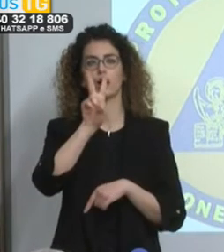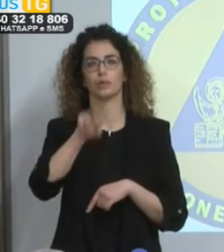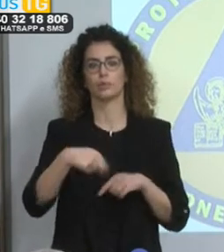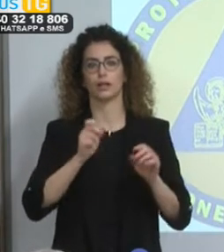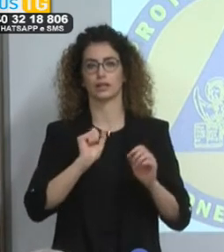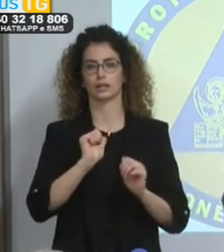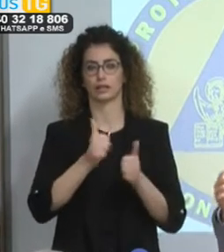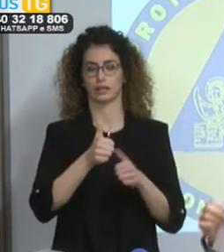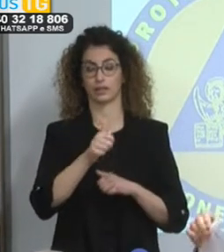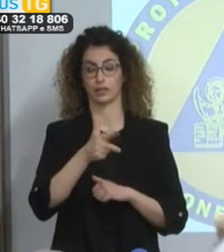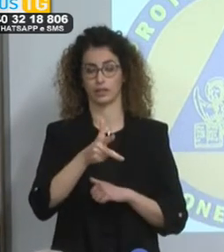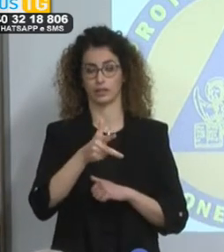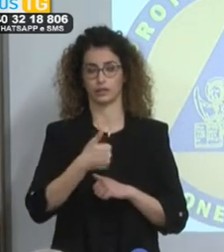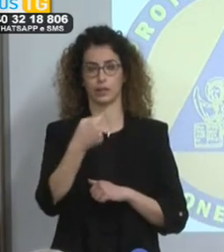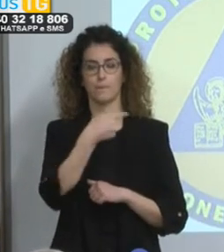ricoverati.